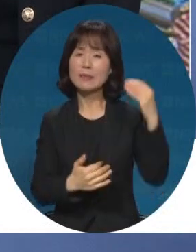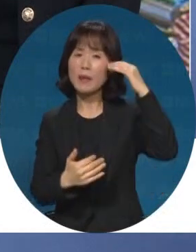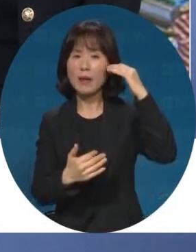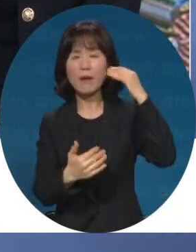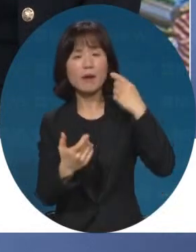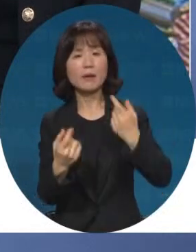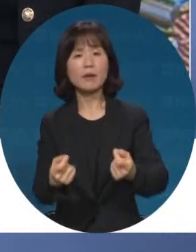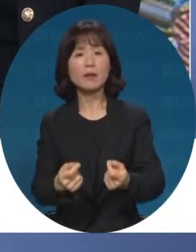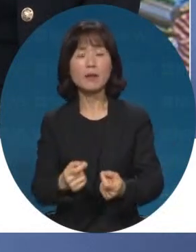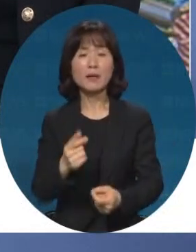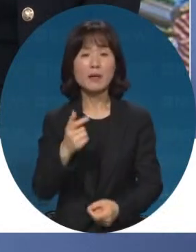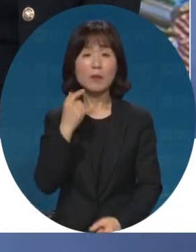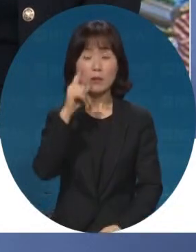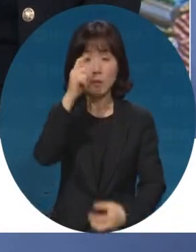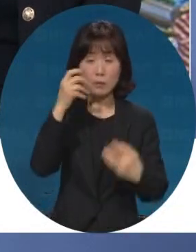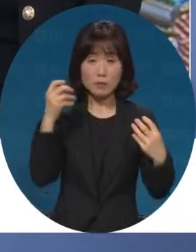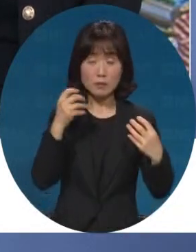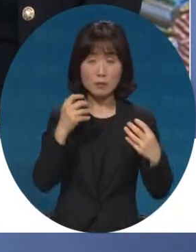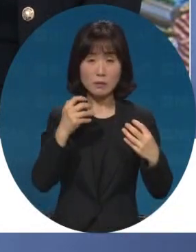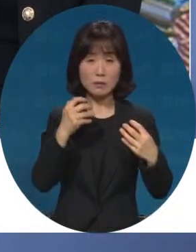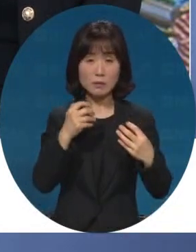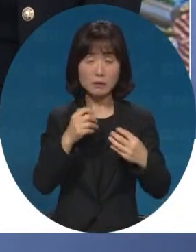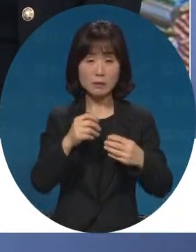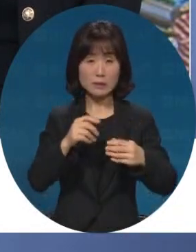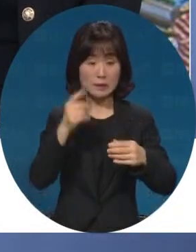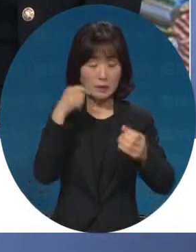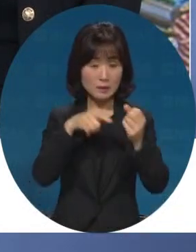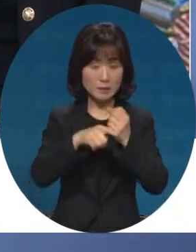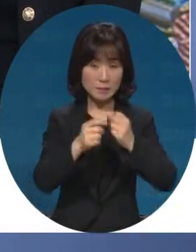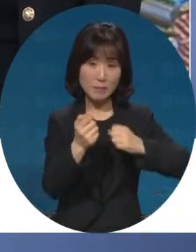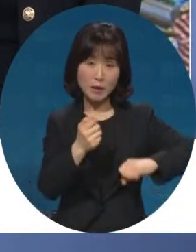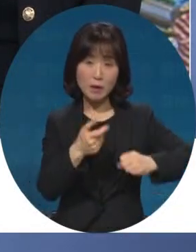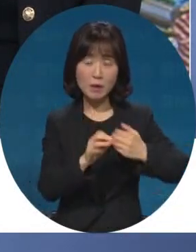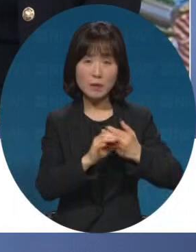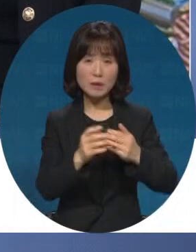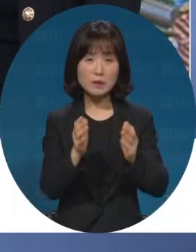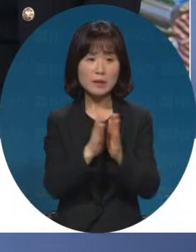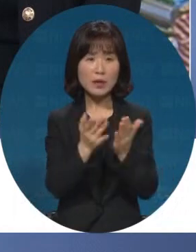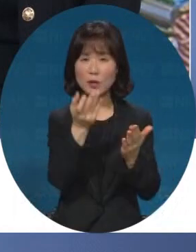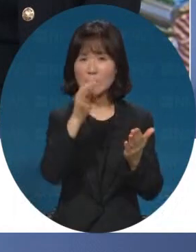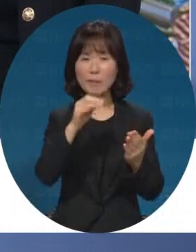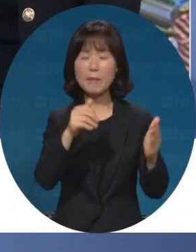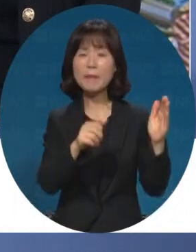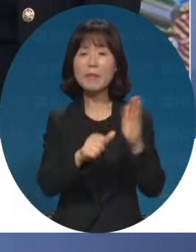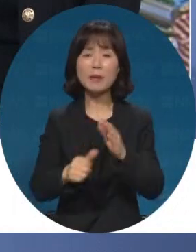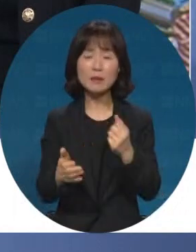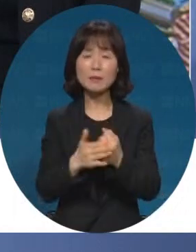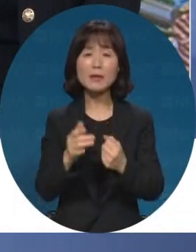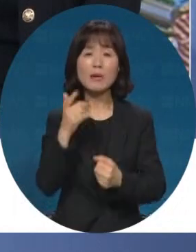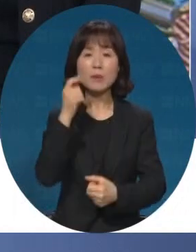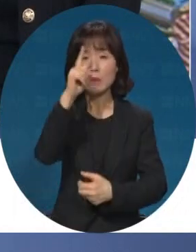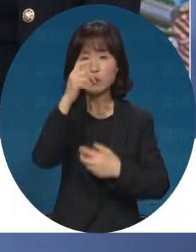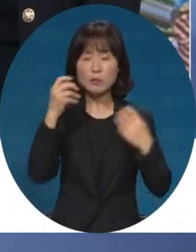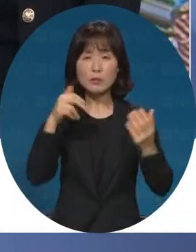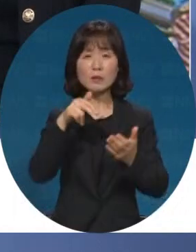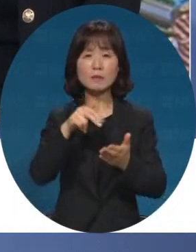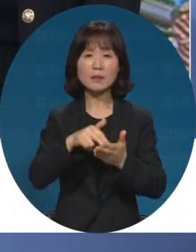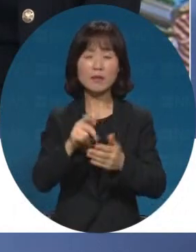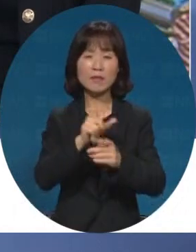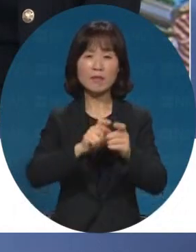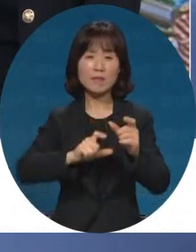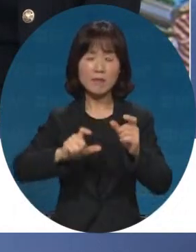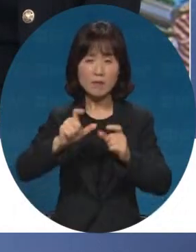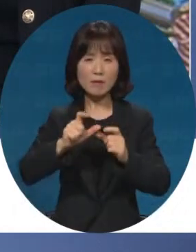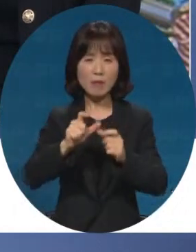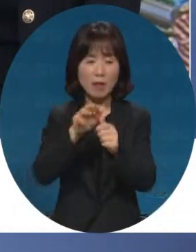일본 정부의 입장을 따르지 않으면 검정을 통과할 수 없기 때문에 일본 정부의 입장이 상당히 강화되었다고